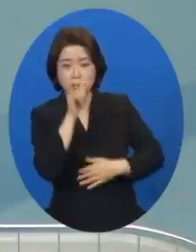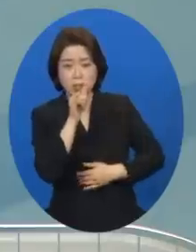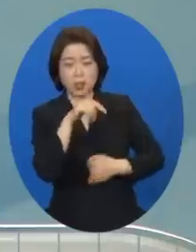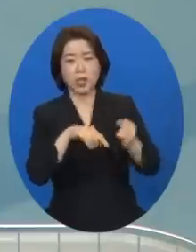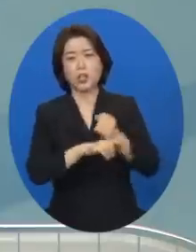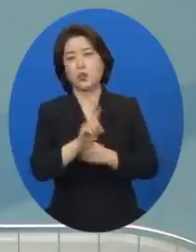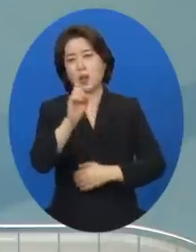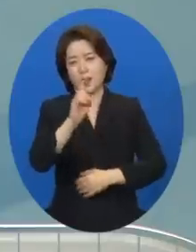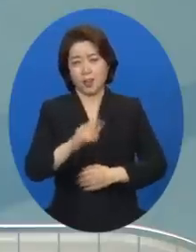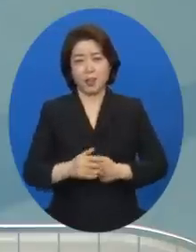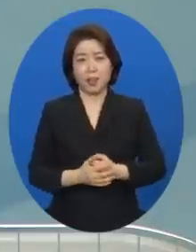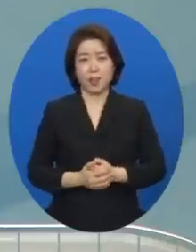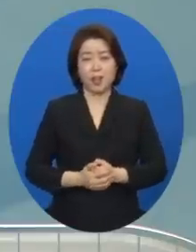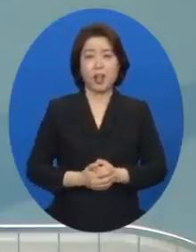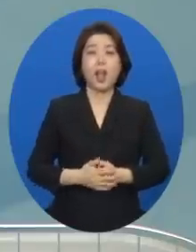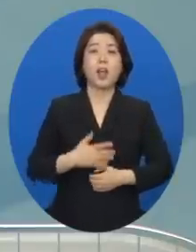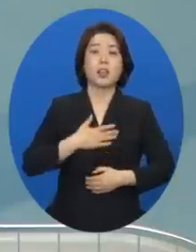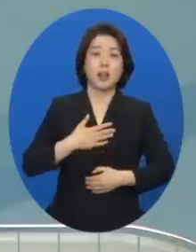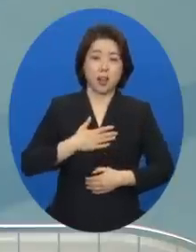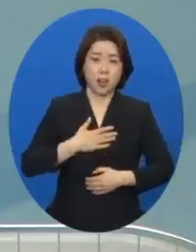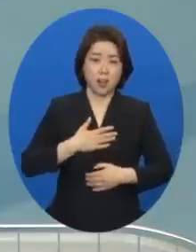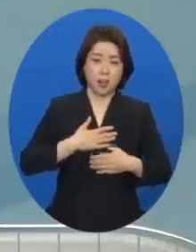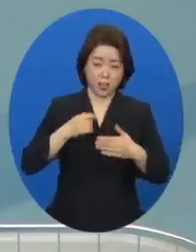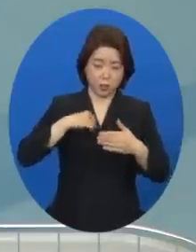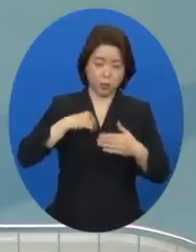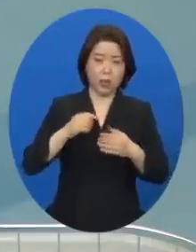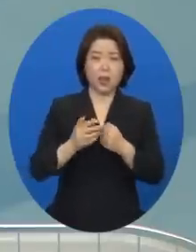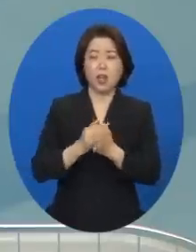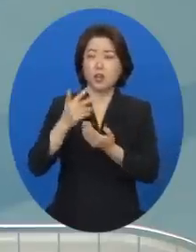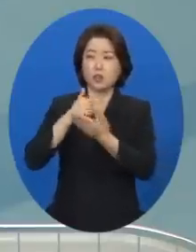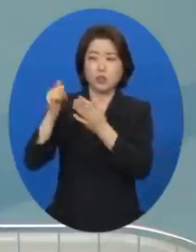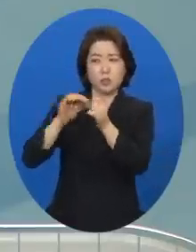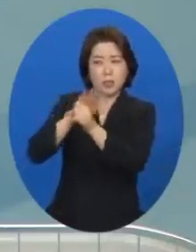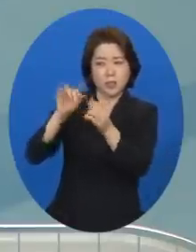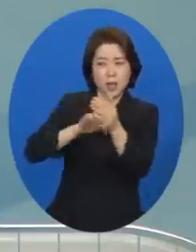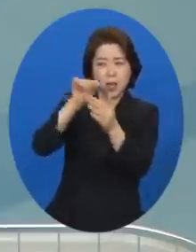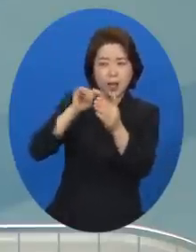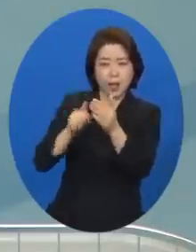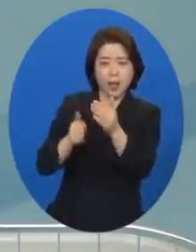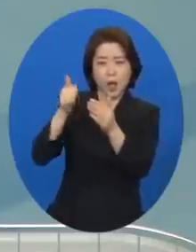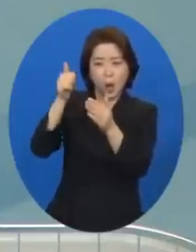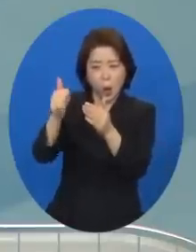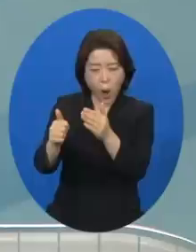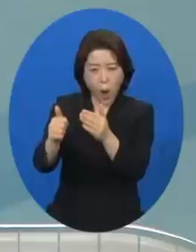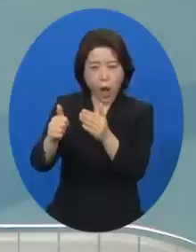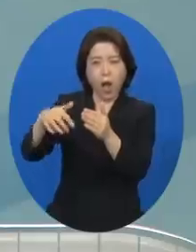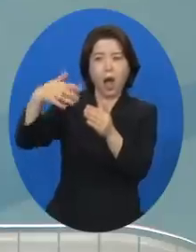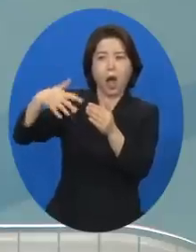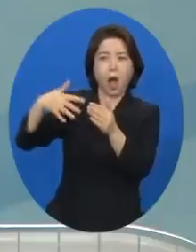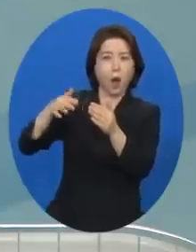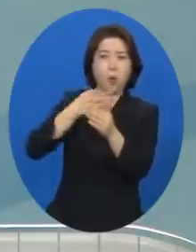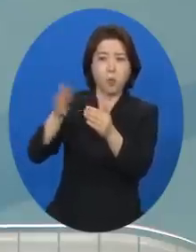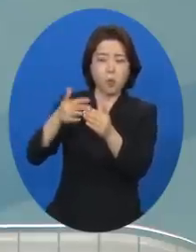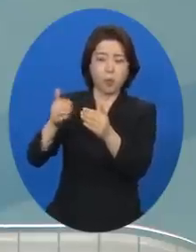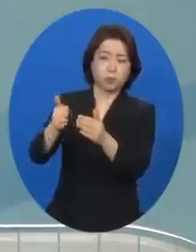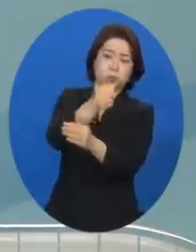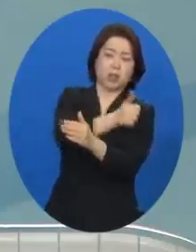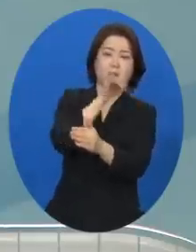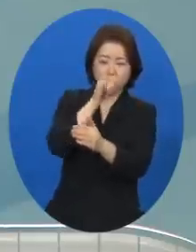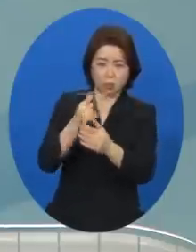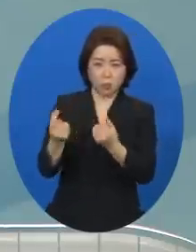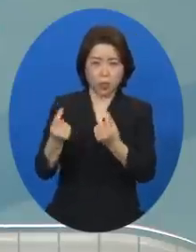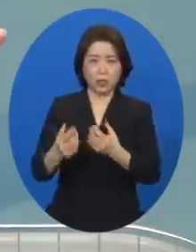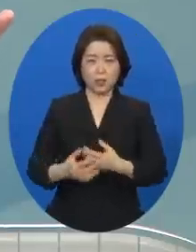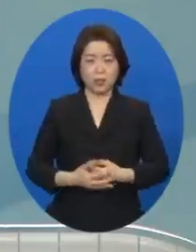안 합니다 여러분이 주님의 사랑 안에 들어가 있지 못하기 때문이에요 다시